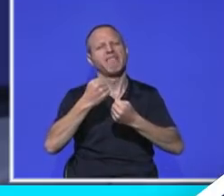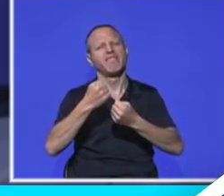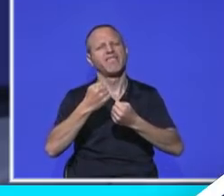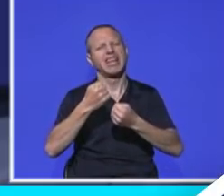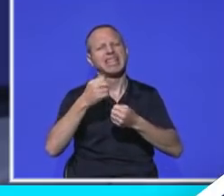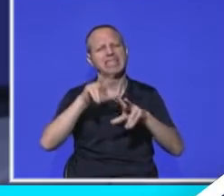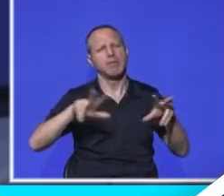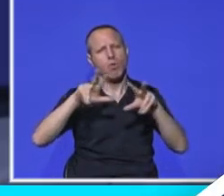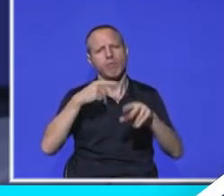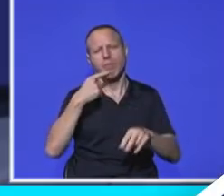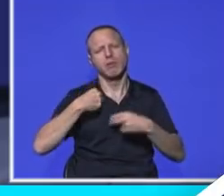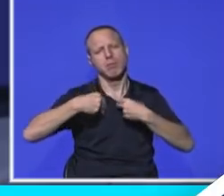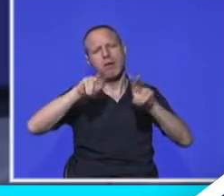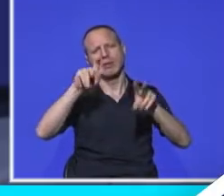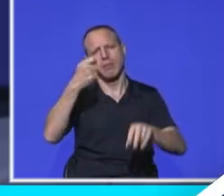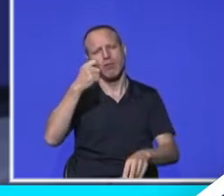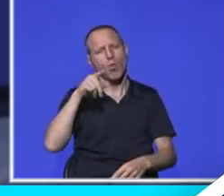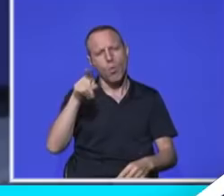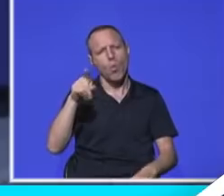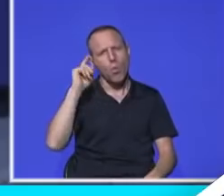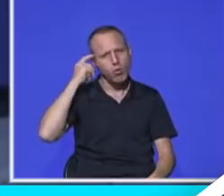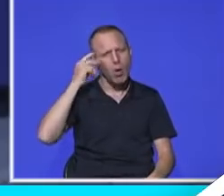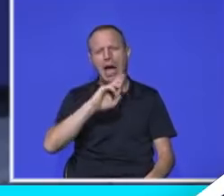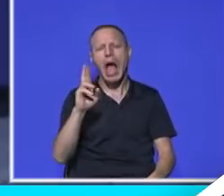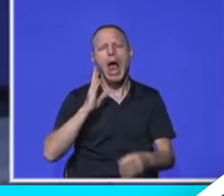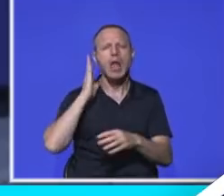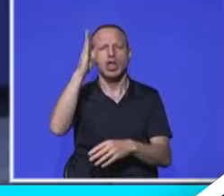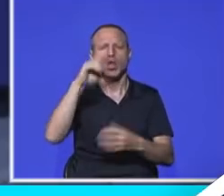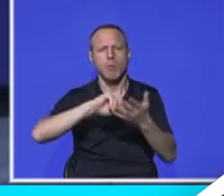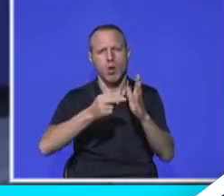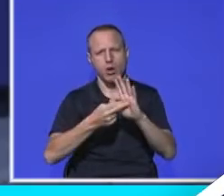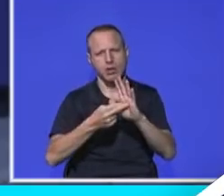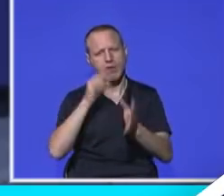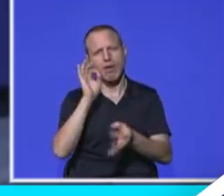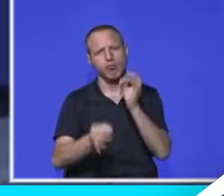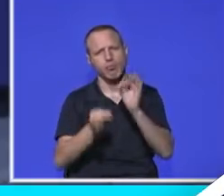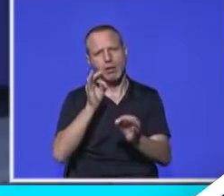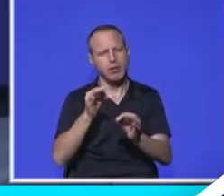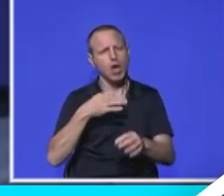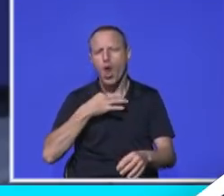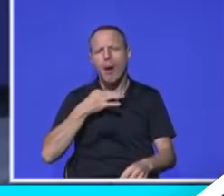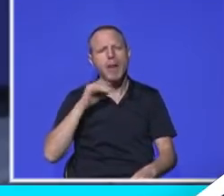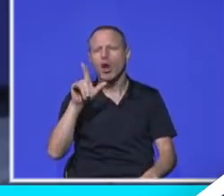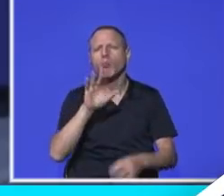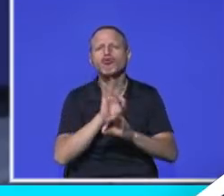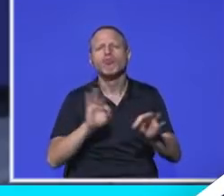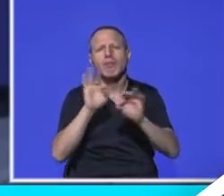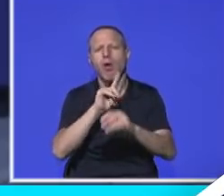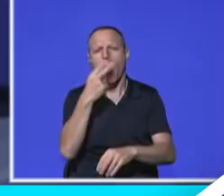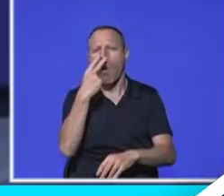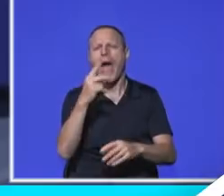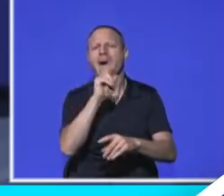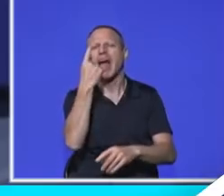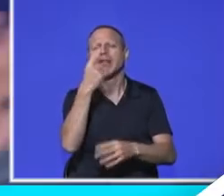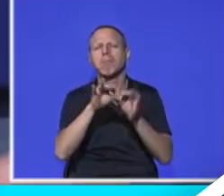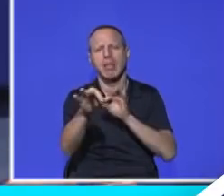מחזיר את המפתחות. הבן אדם הזה דואג רק לעתידו הפוליטי והמשפטי, לא אכפת לו משום דבר, הוא לא רואה אף אחד